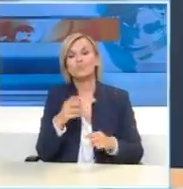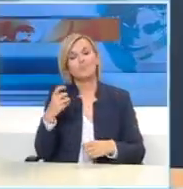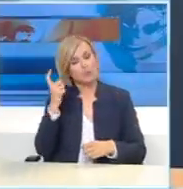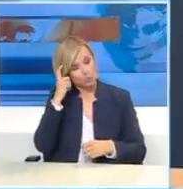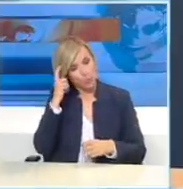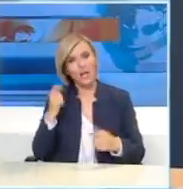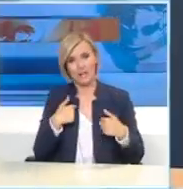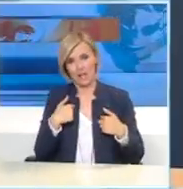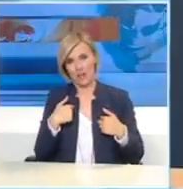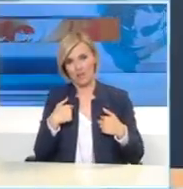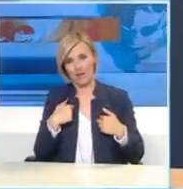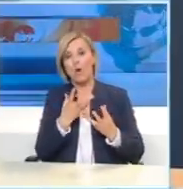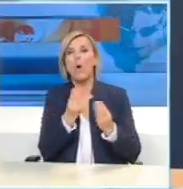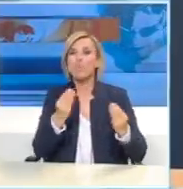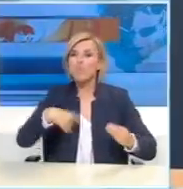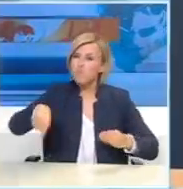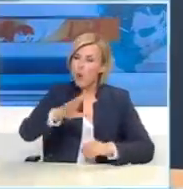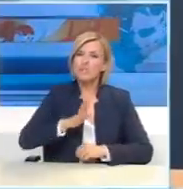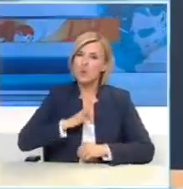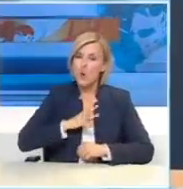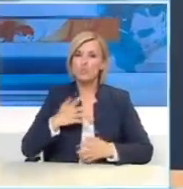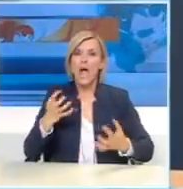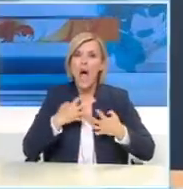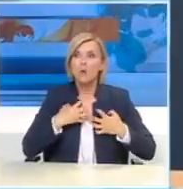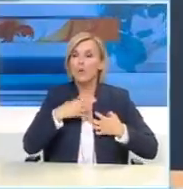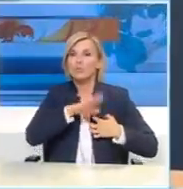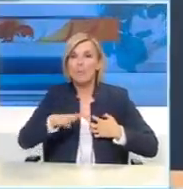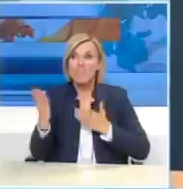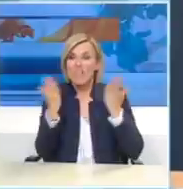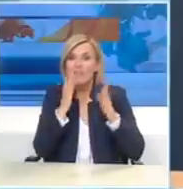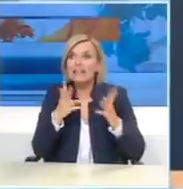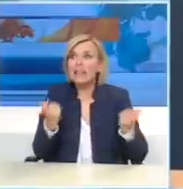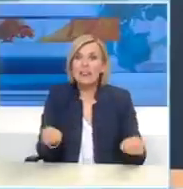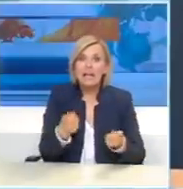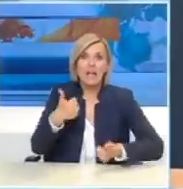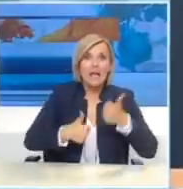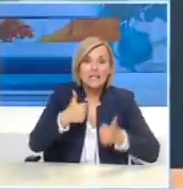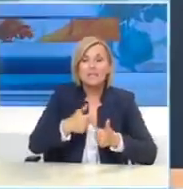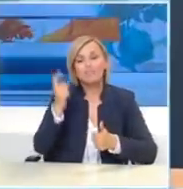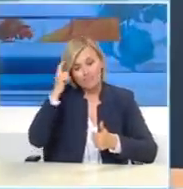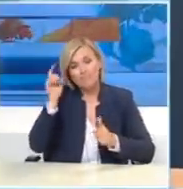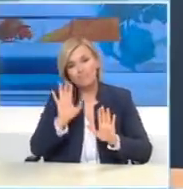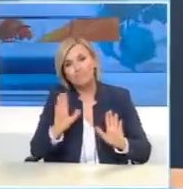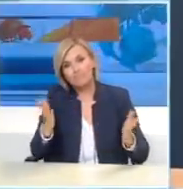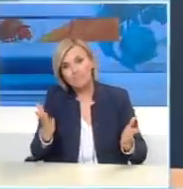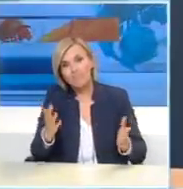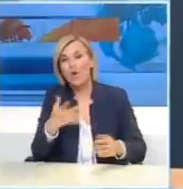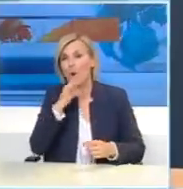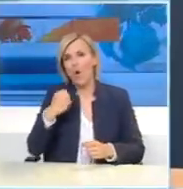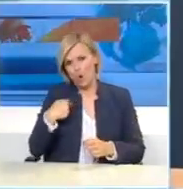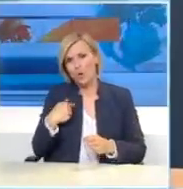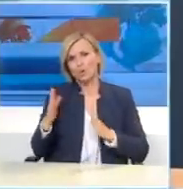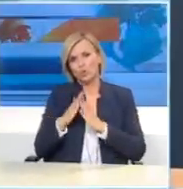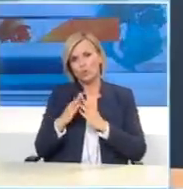από τον πολύ κόσμο που ρωτάει για αυτό το ζήτημα, γιατί και στο περιβάλλον μου